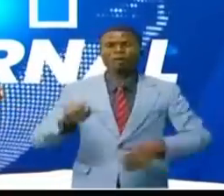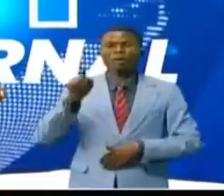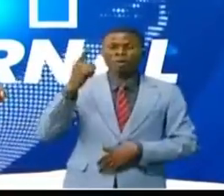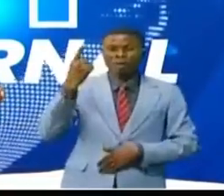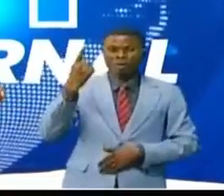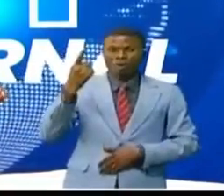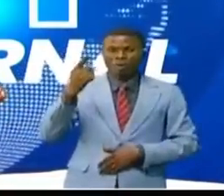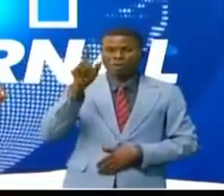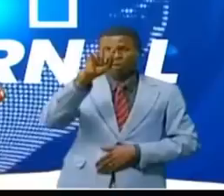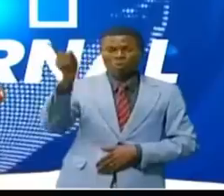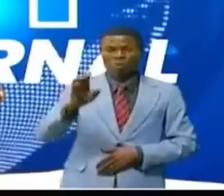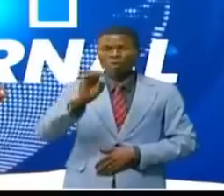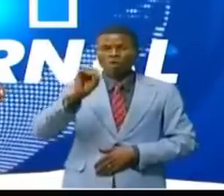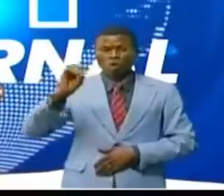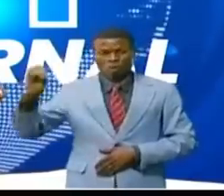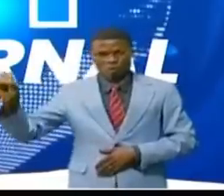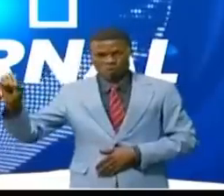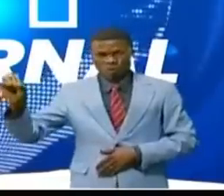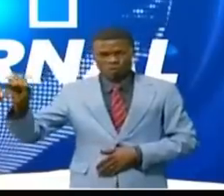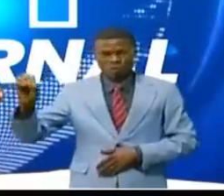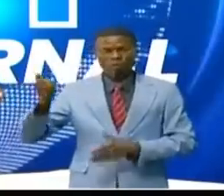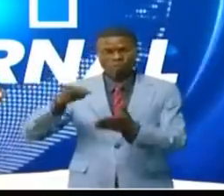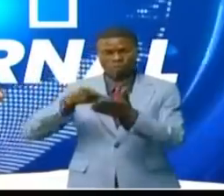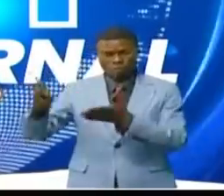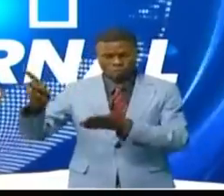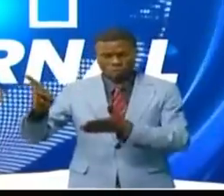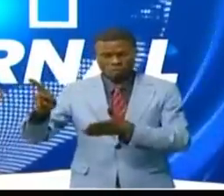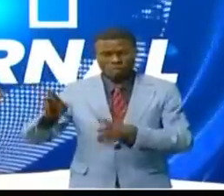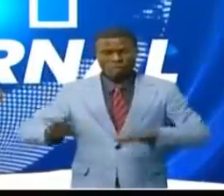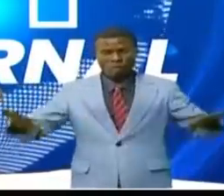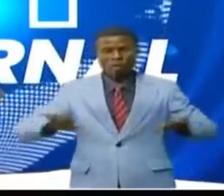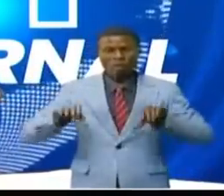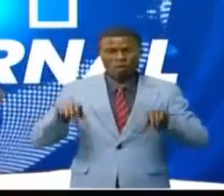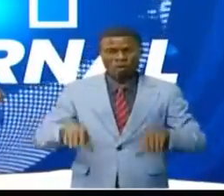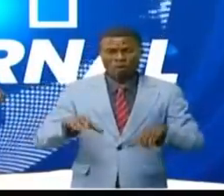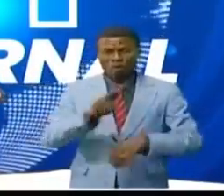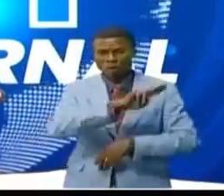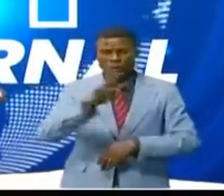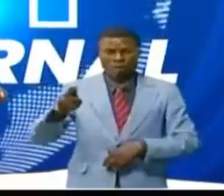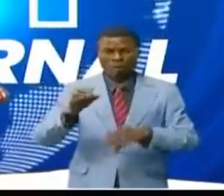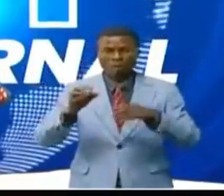A1, zone ouest, pour le vol nationaux,